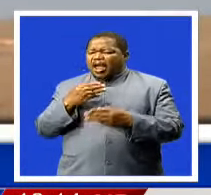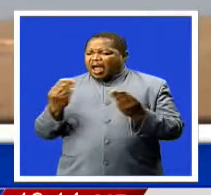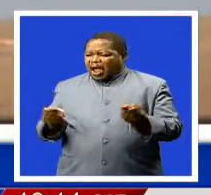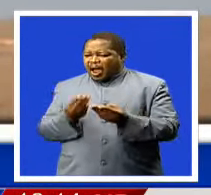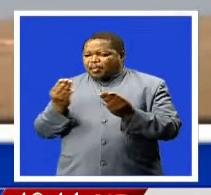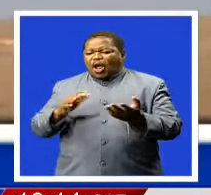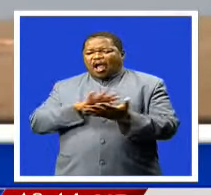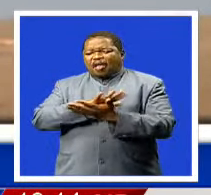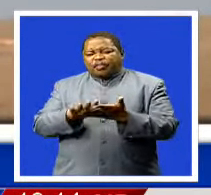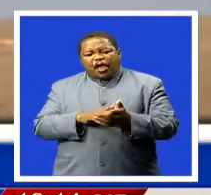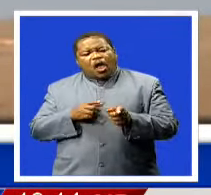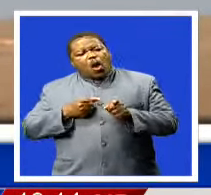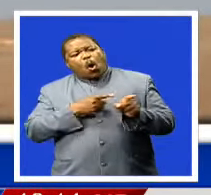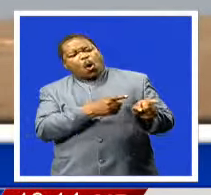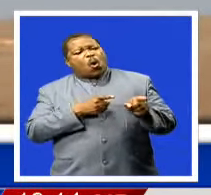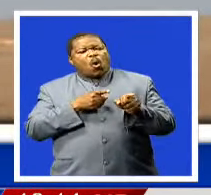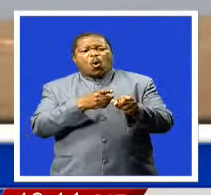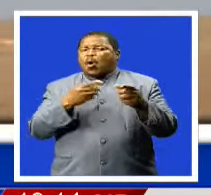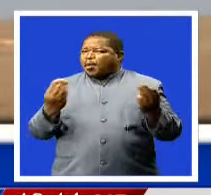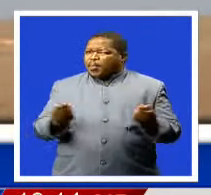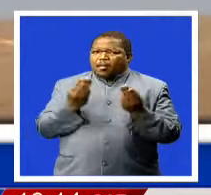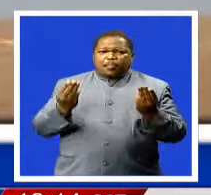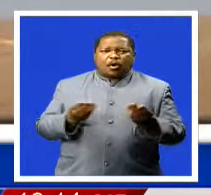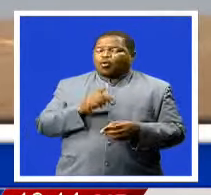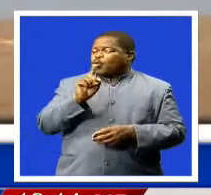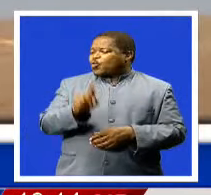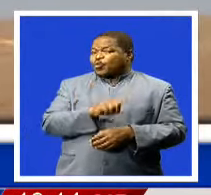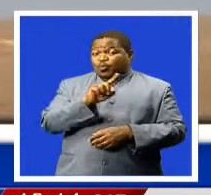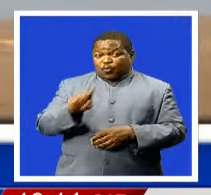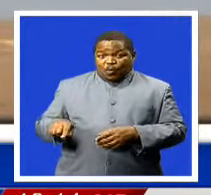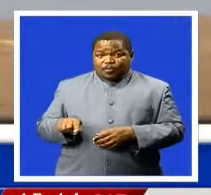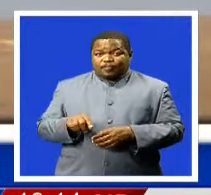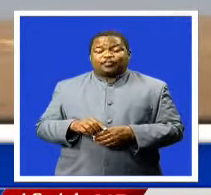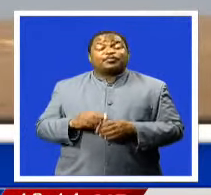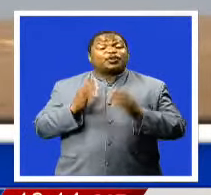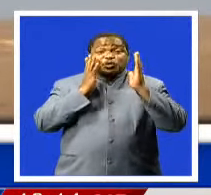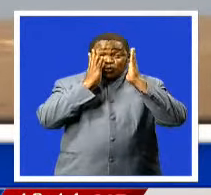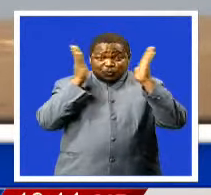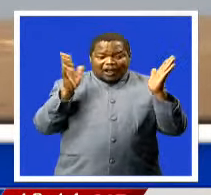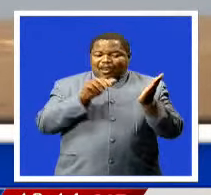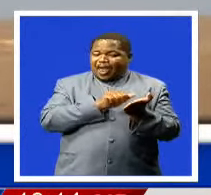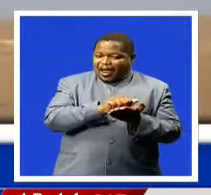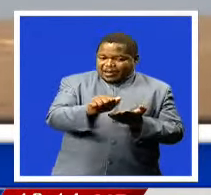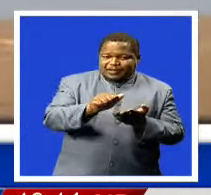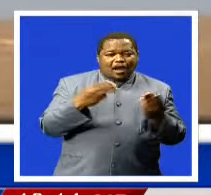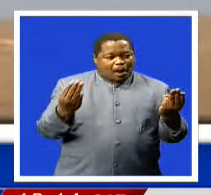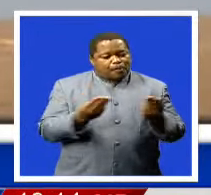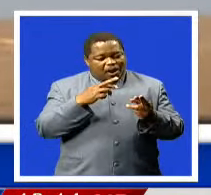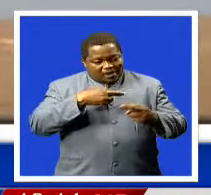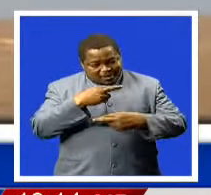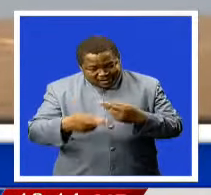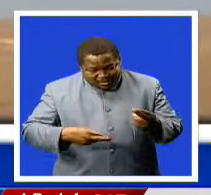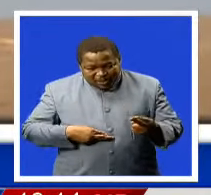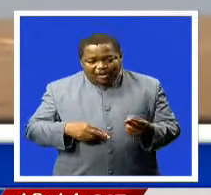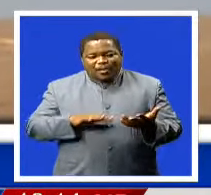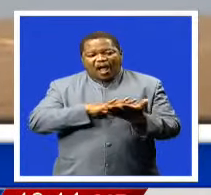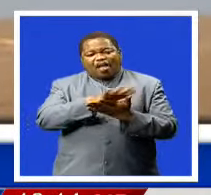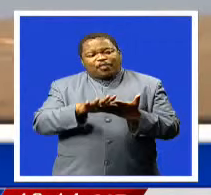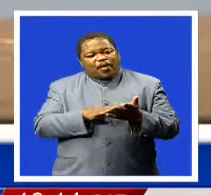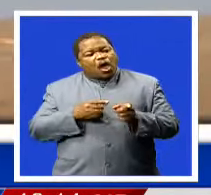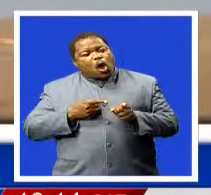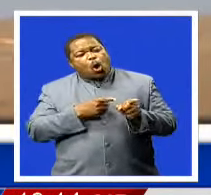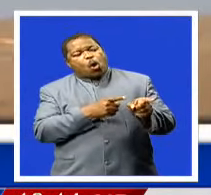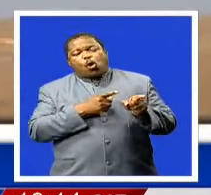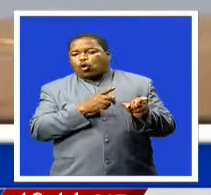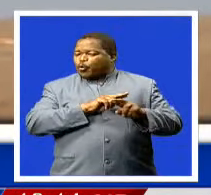uthuke nje nobe ngumani umuntu akathuka umuntu kuleli vele maswati kangakanani ke kusilapha uhamba khona